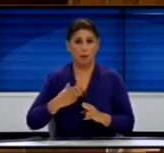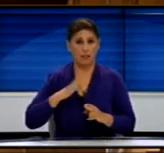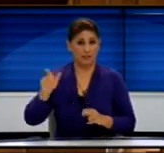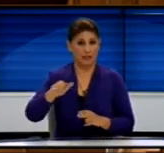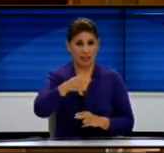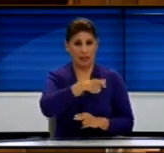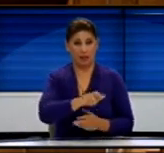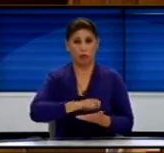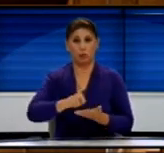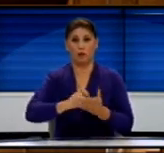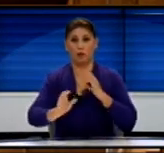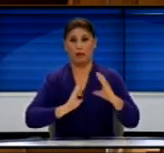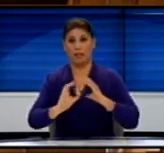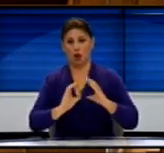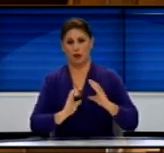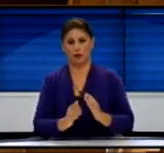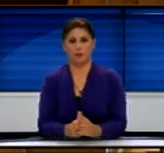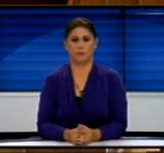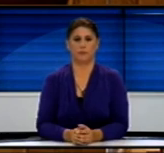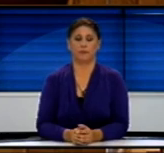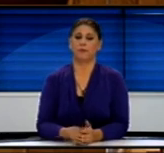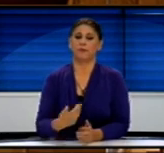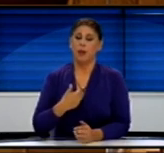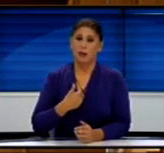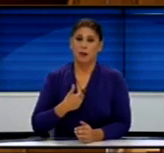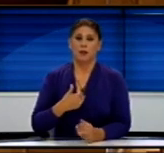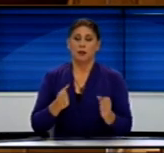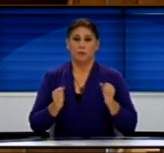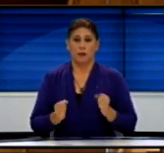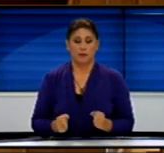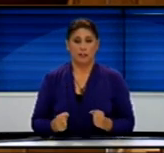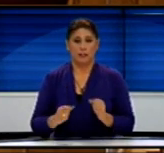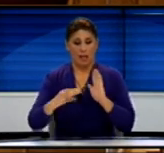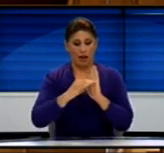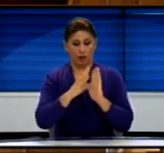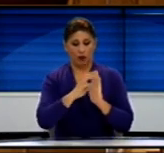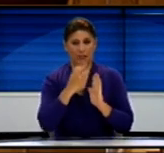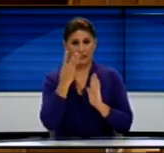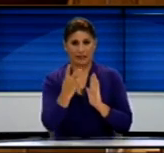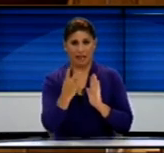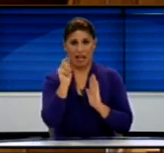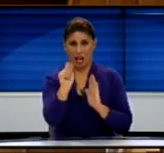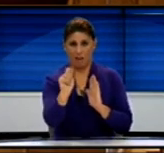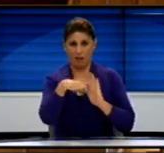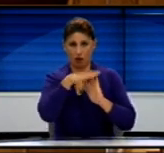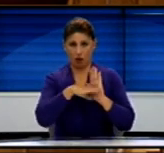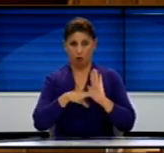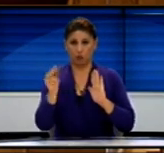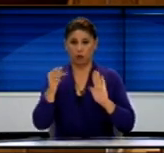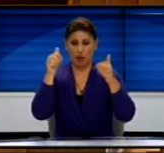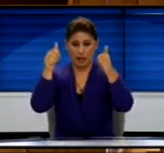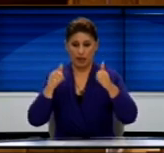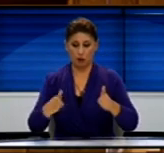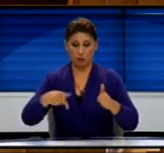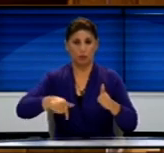στελέχη του Γραφείου Επικοινωνίας σας? Εμείς λοιπόν, με βάση το άρθρο 43α του κανονισμού της Βουλής,